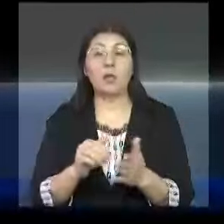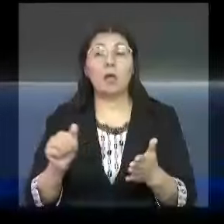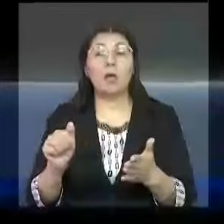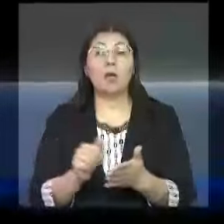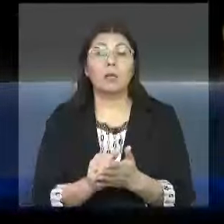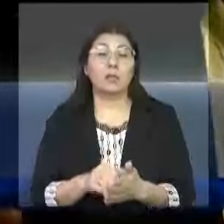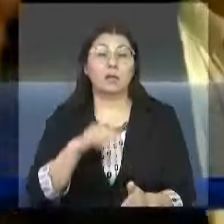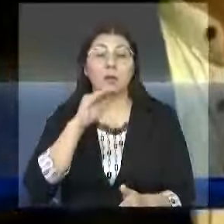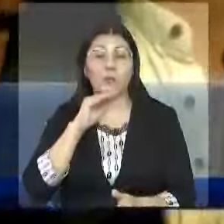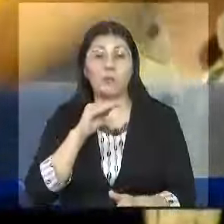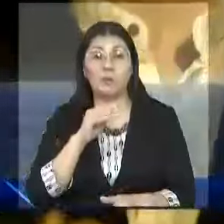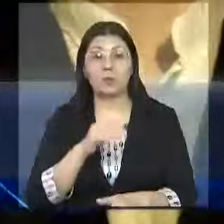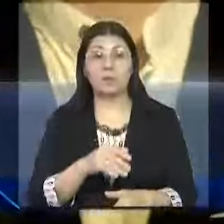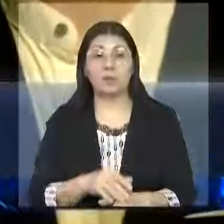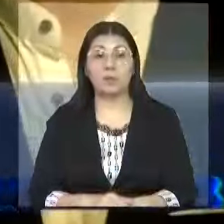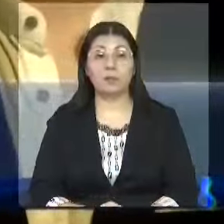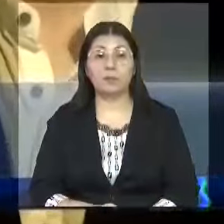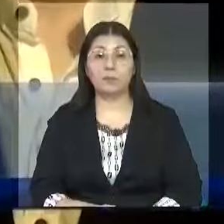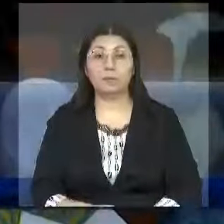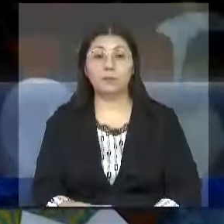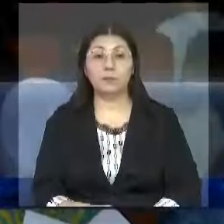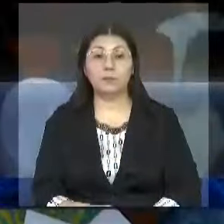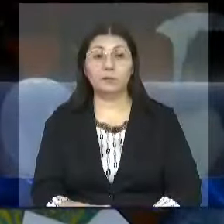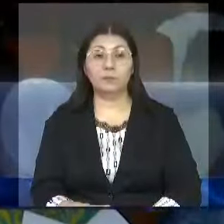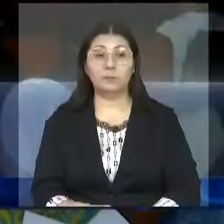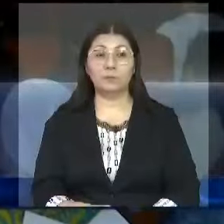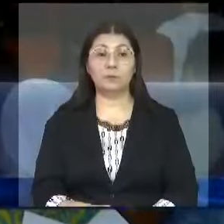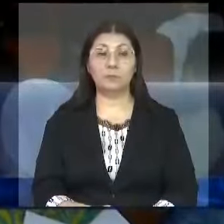специалистов Динара АБ сакенов телеканал акту